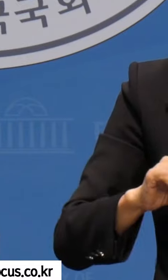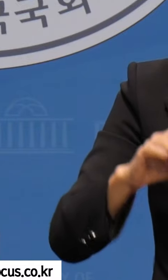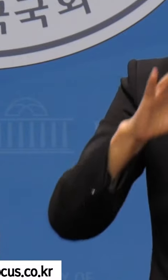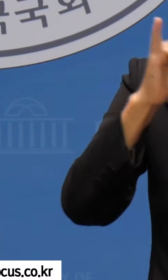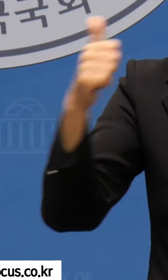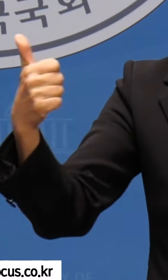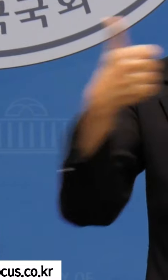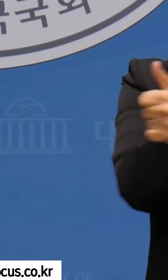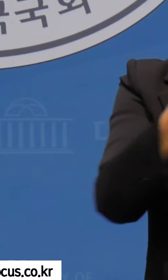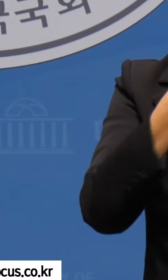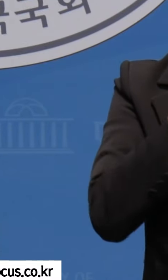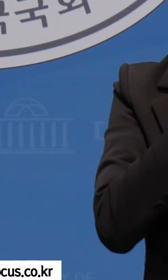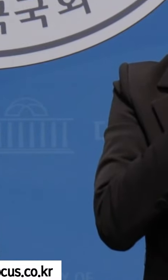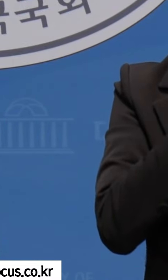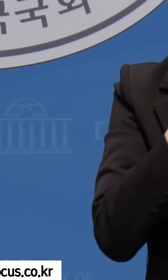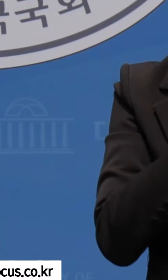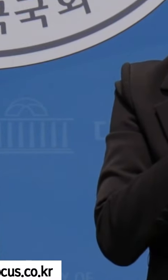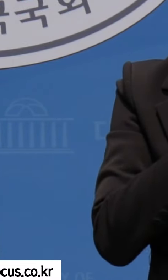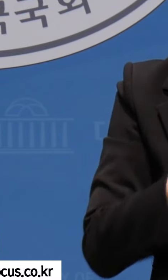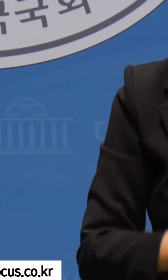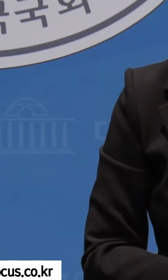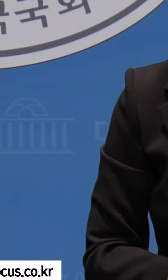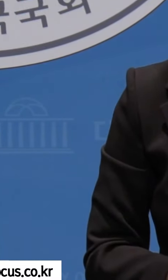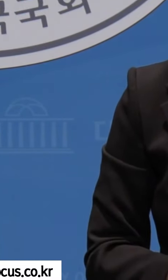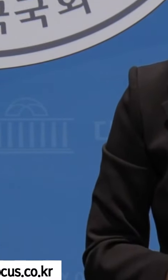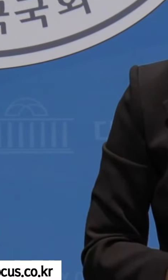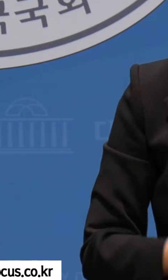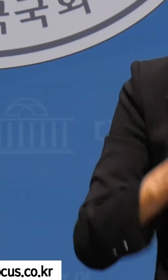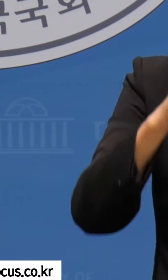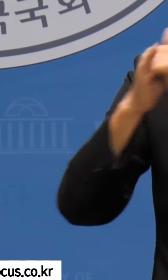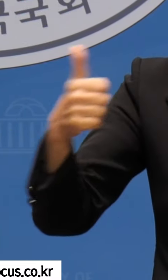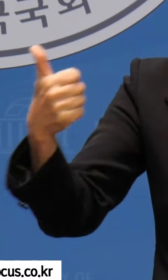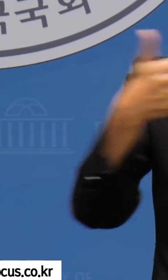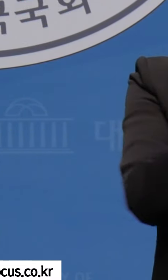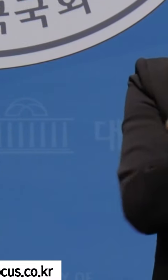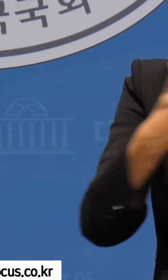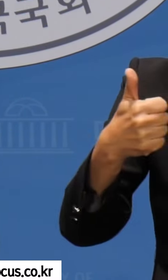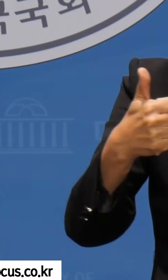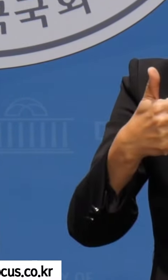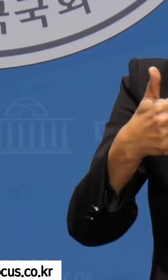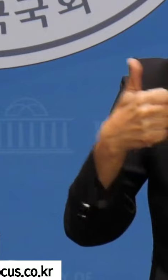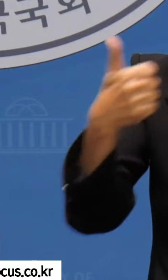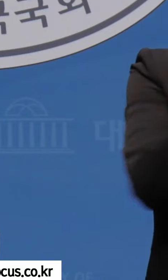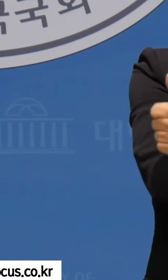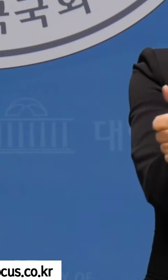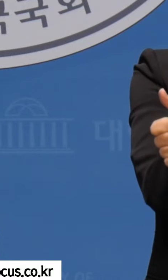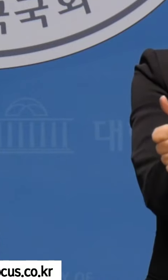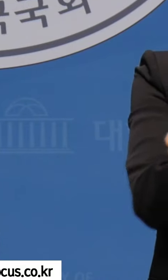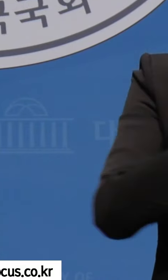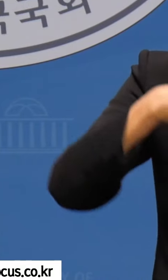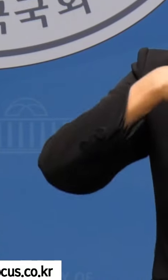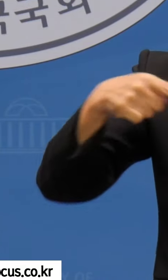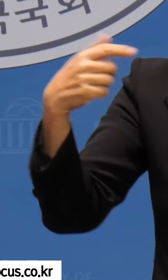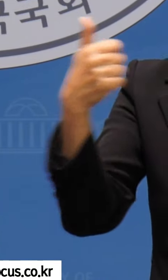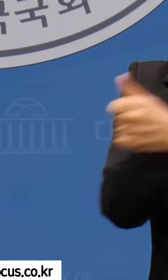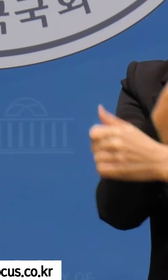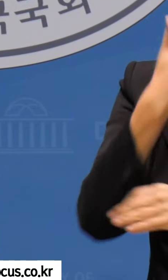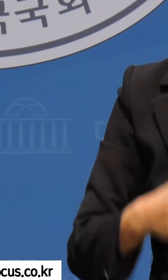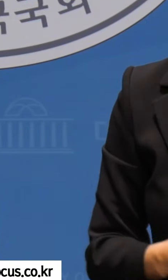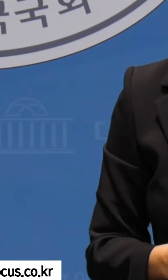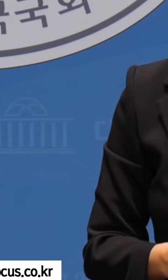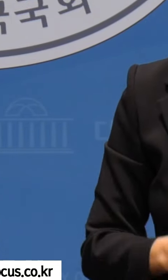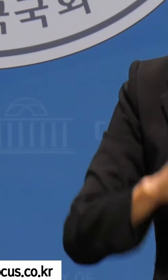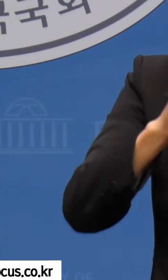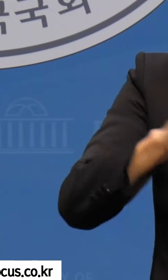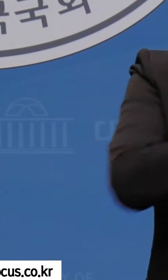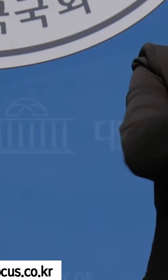교체이다 세대 교체를 이루어서 정치 교체를 이룰 수 있고 정치 교체를 이루어서 국민이